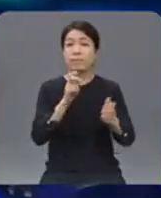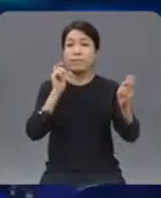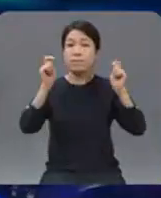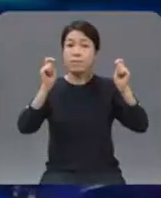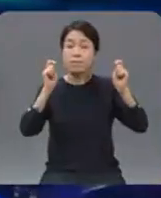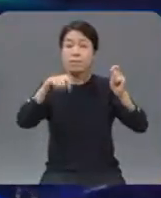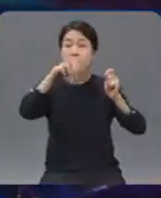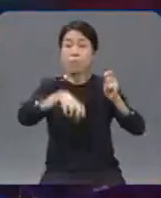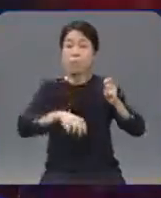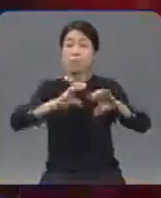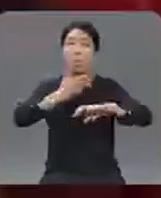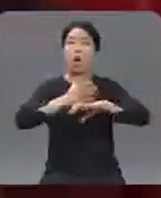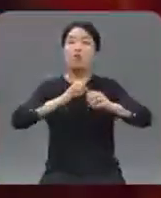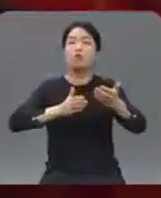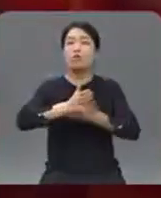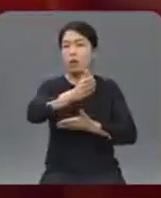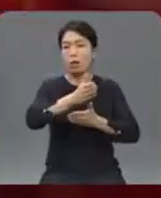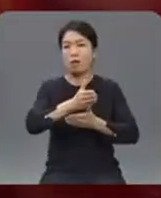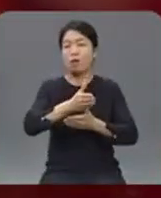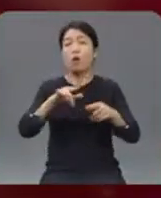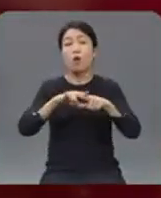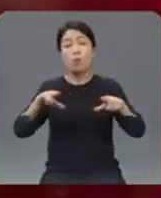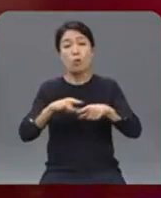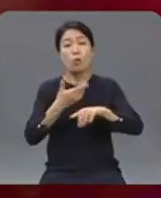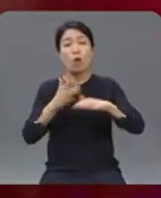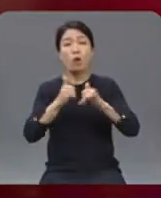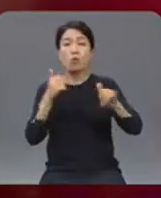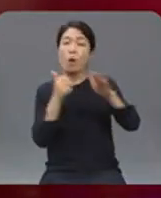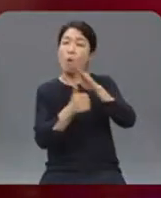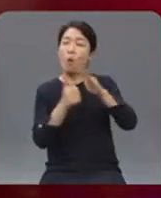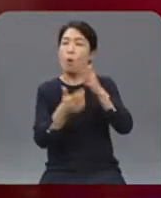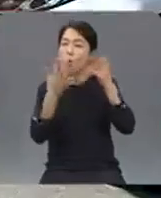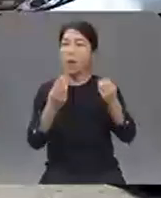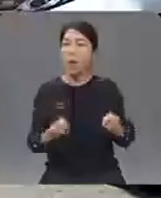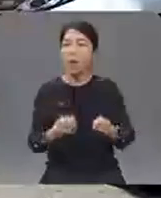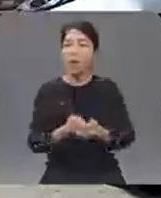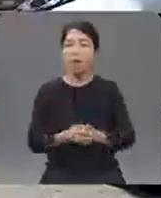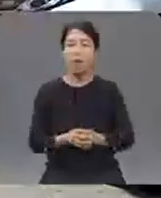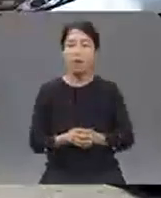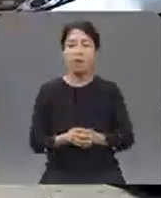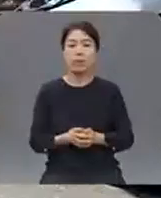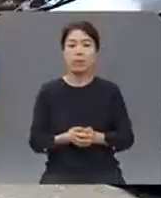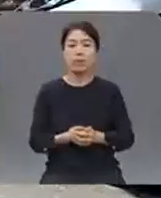클럽은 외국인 전용으로 평소 외국인들이 즐겨찾는 곳입니다